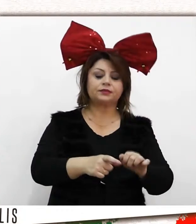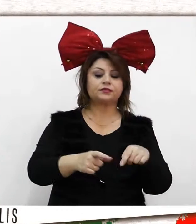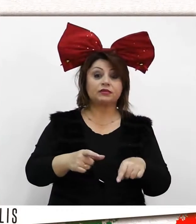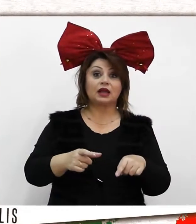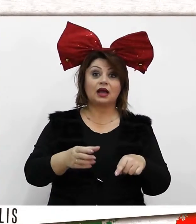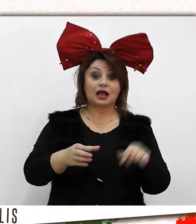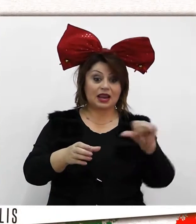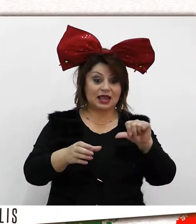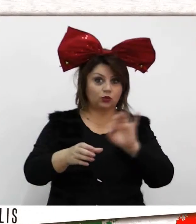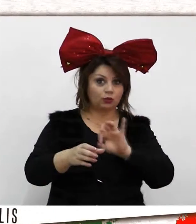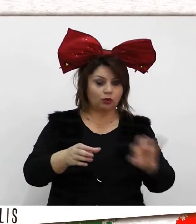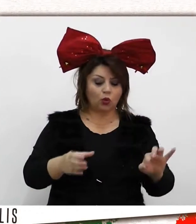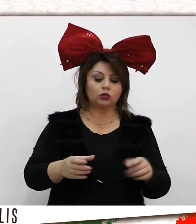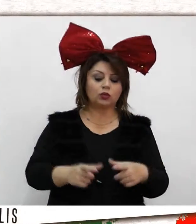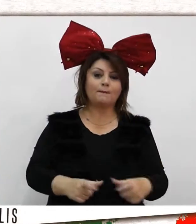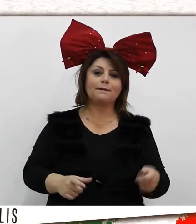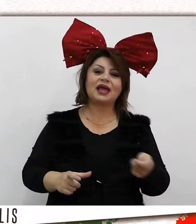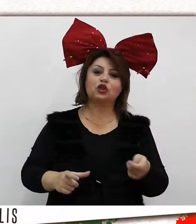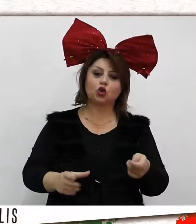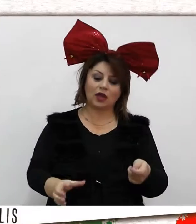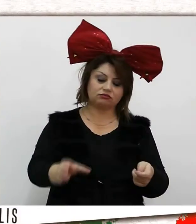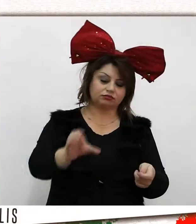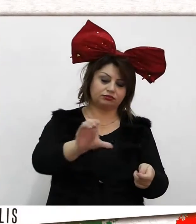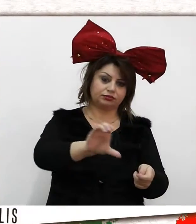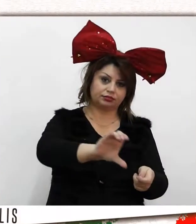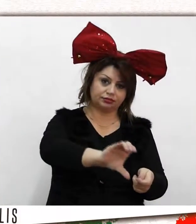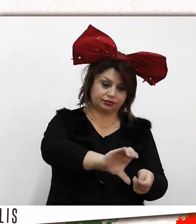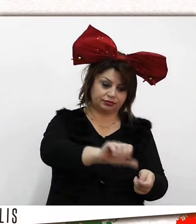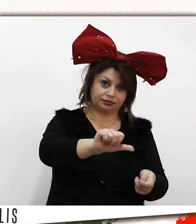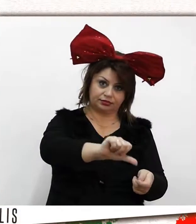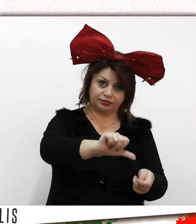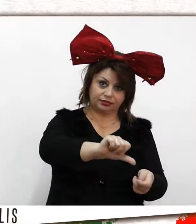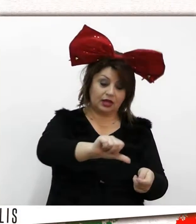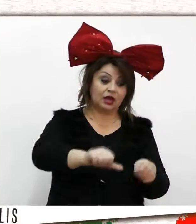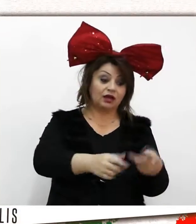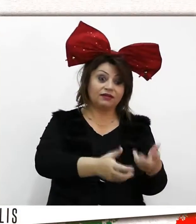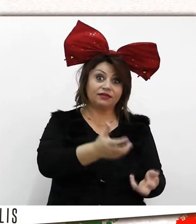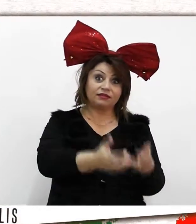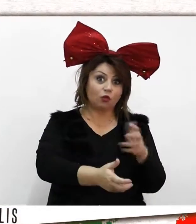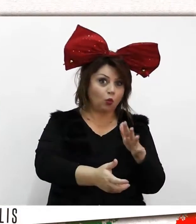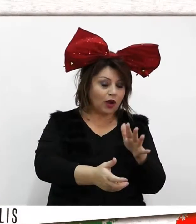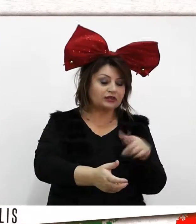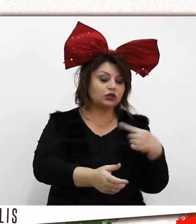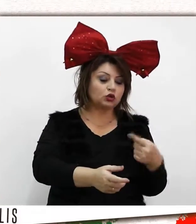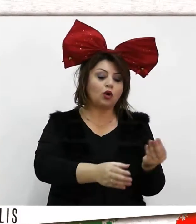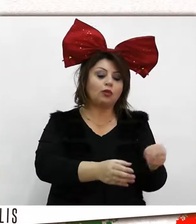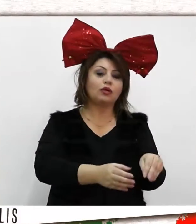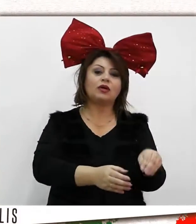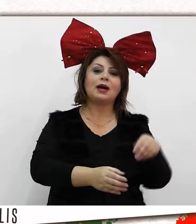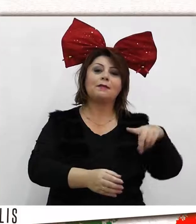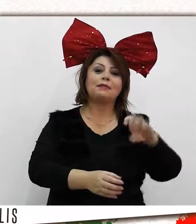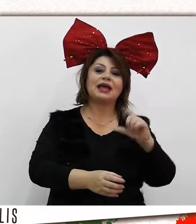Versate il liquido ottenuto in un pentolino e portatelo quasi ad ebollizione, quindi scioglietevi all'interno